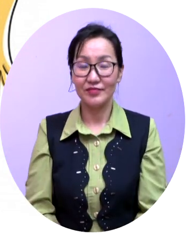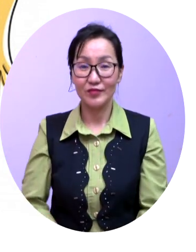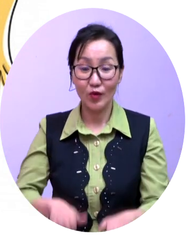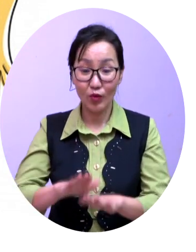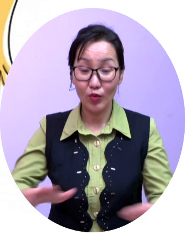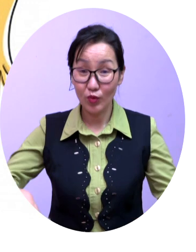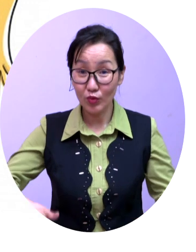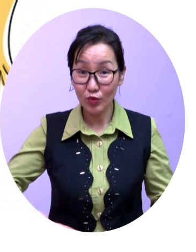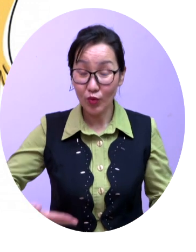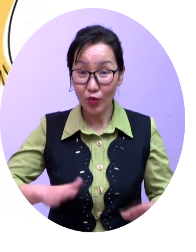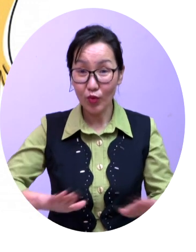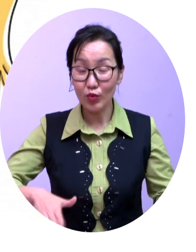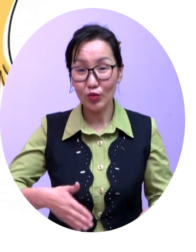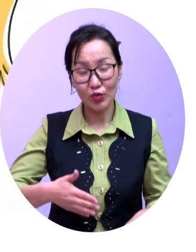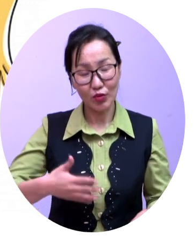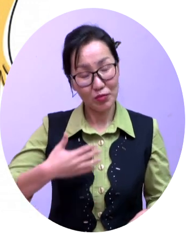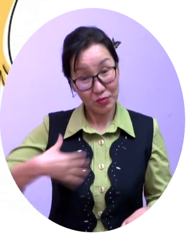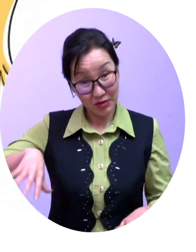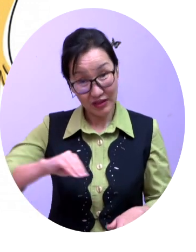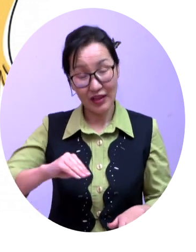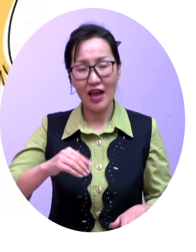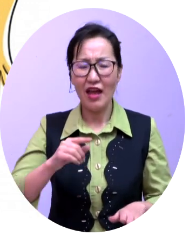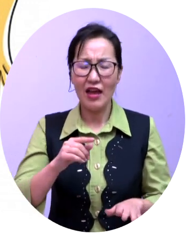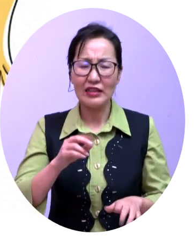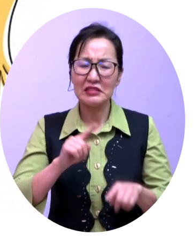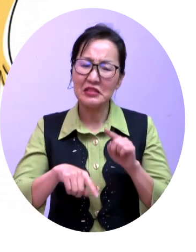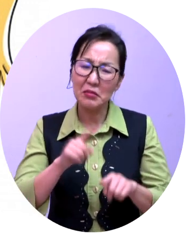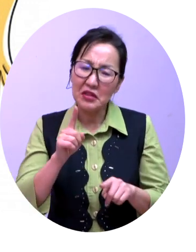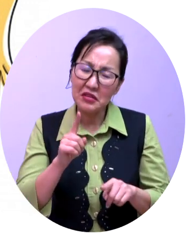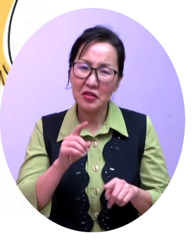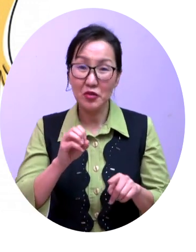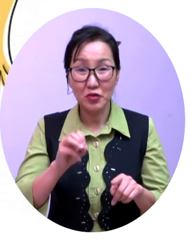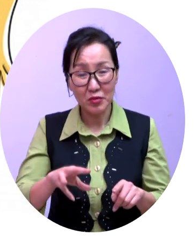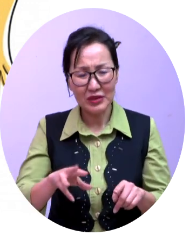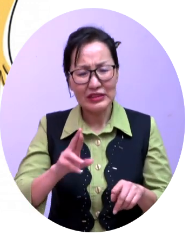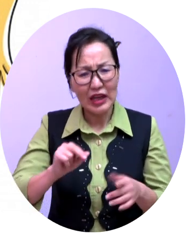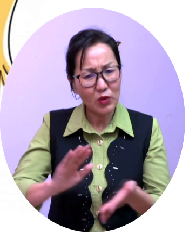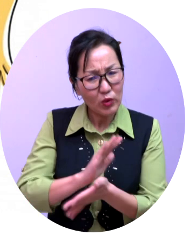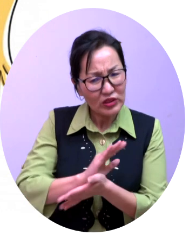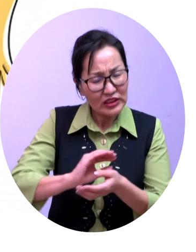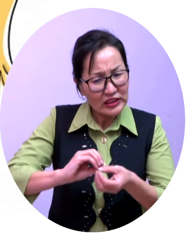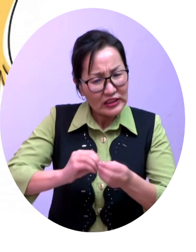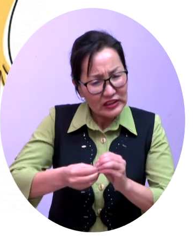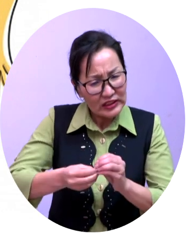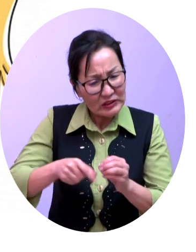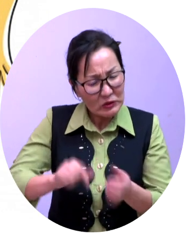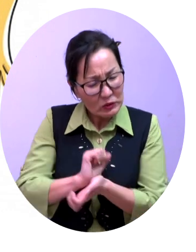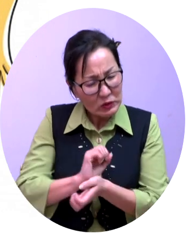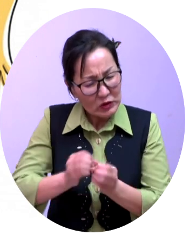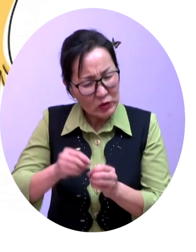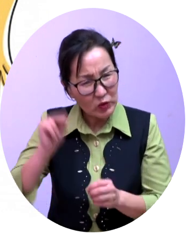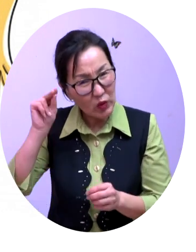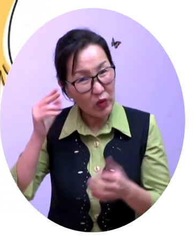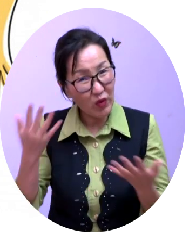Хүүхдүүд бид аливаа зүйлийг яаж хурдан хийж сурах вэ гэж анар найз